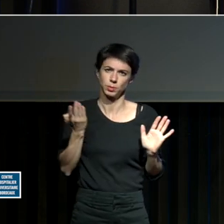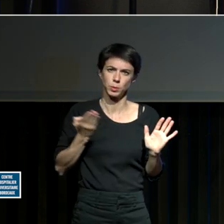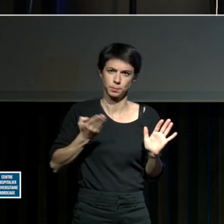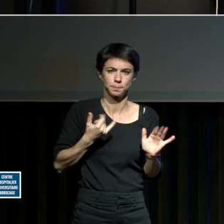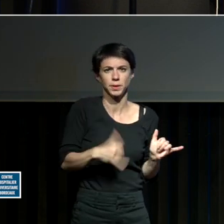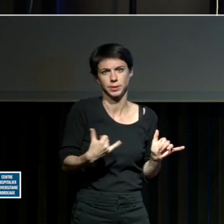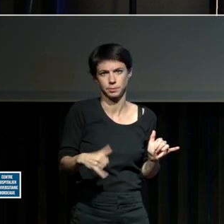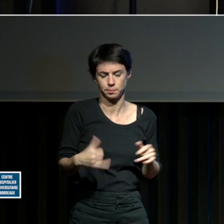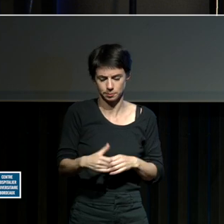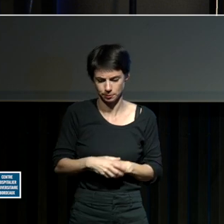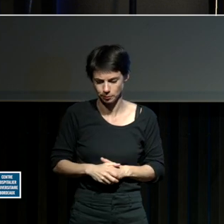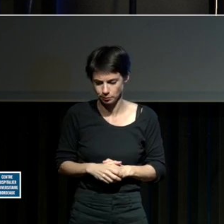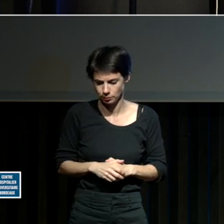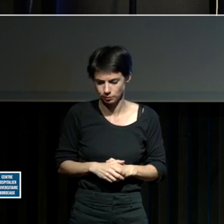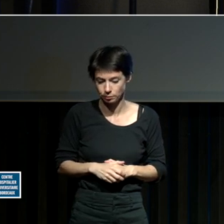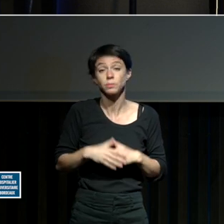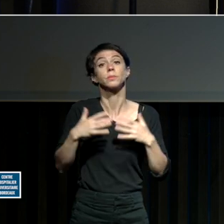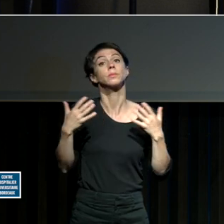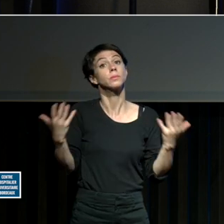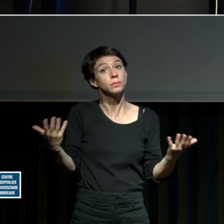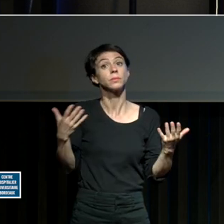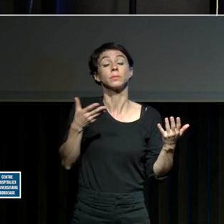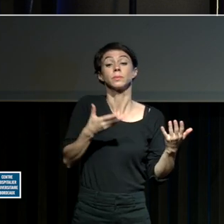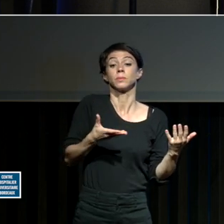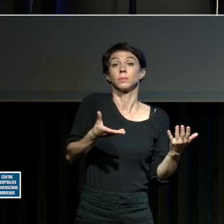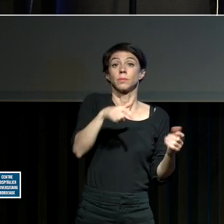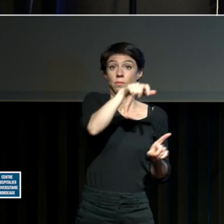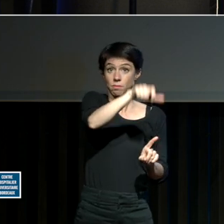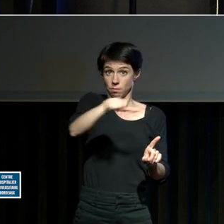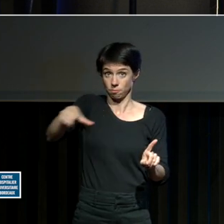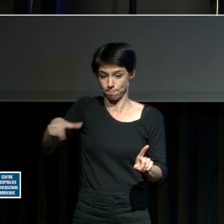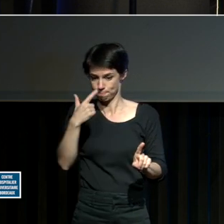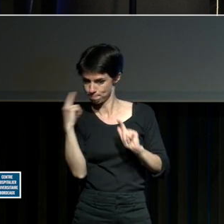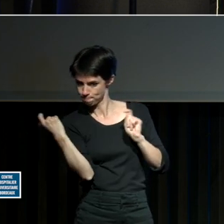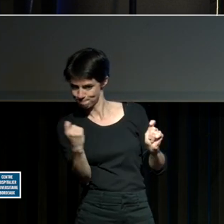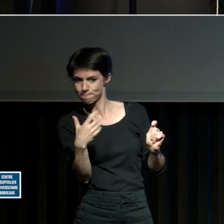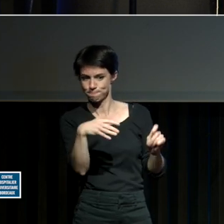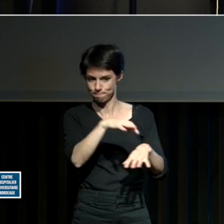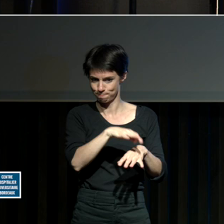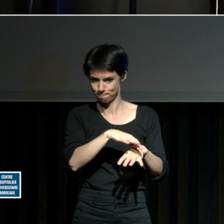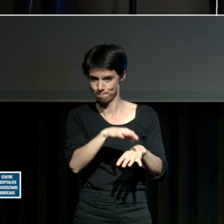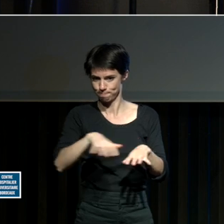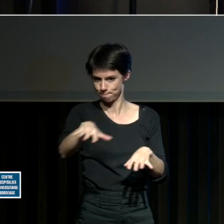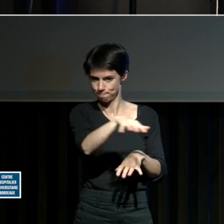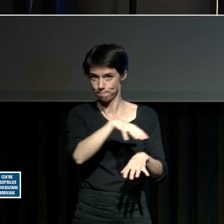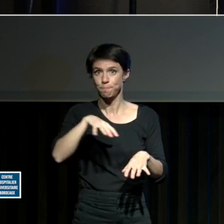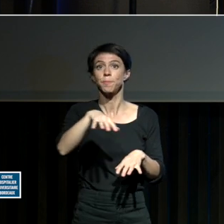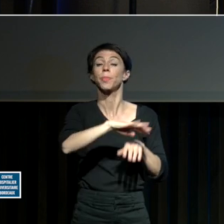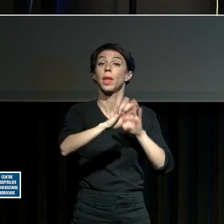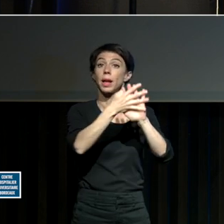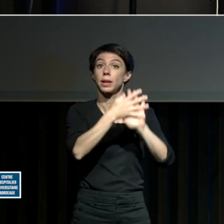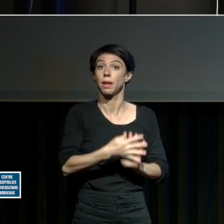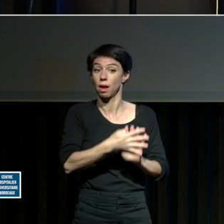Alors justement, quand on s'intéresse au profil clinique, les données permettent d'identifier certains facteurs